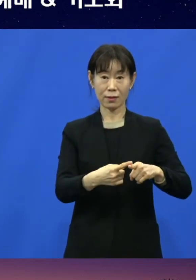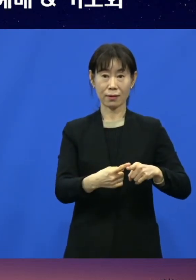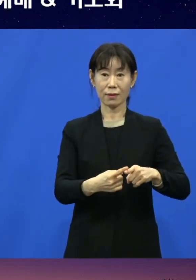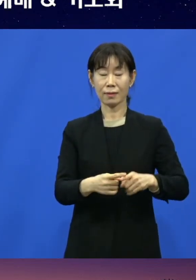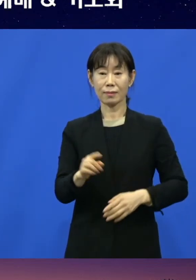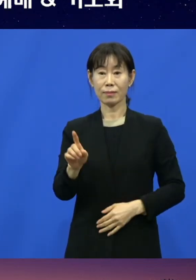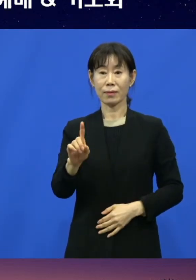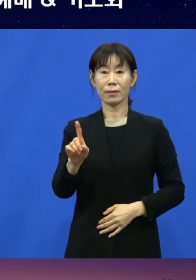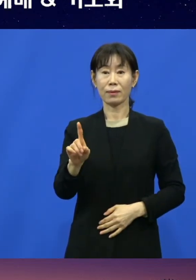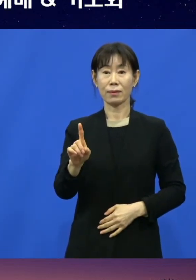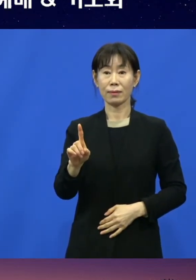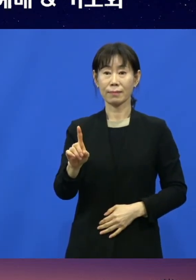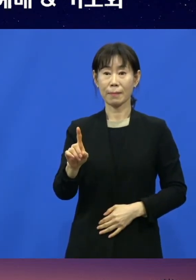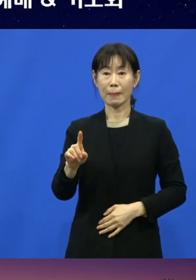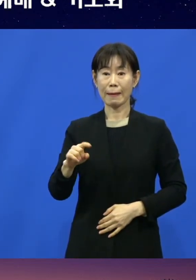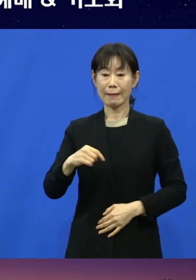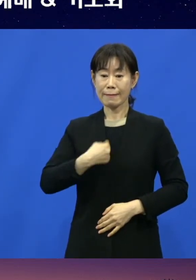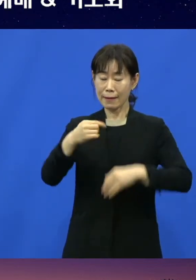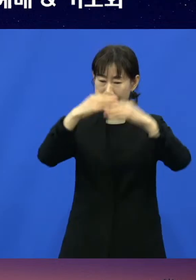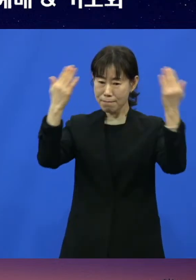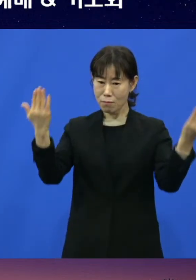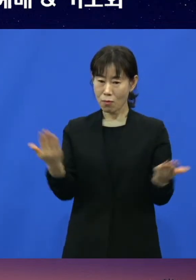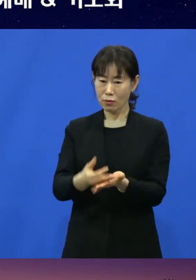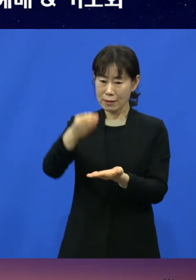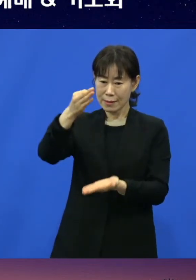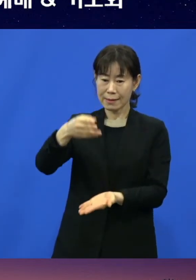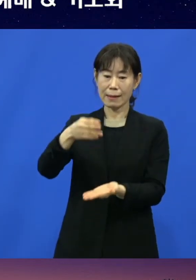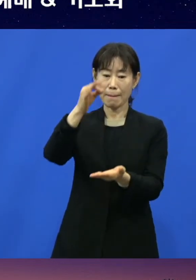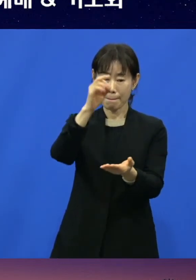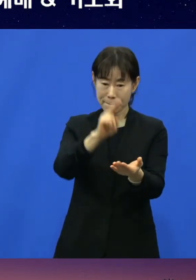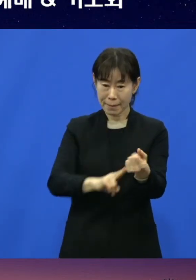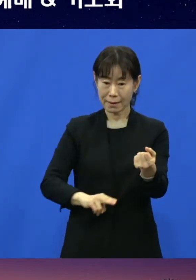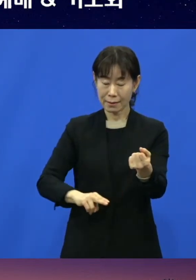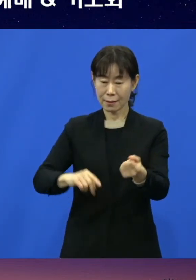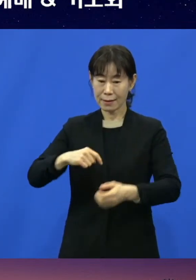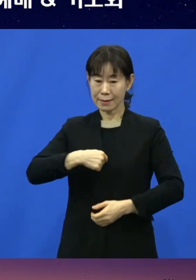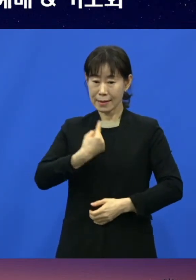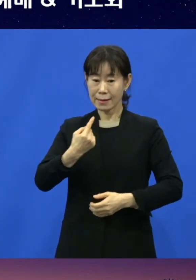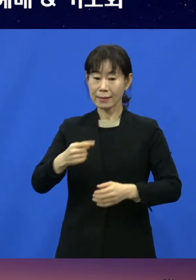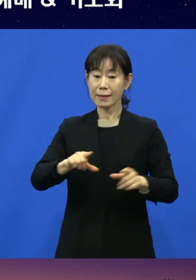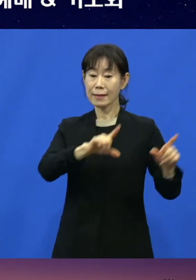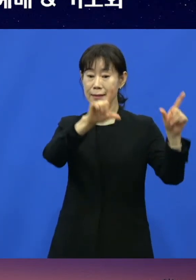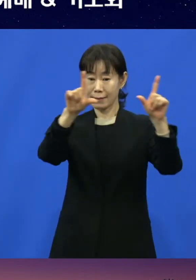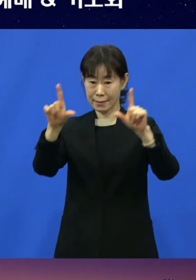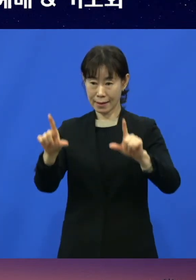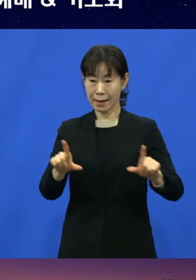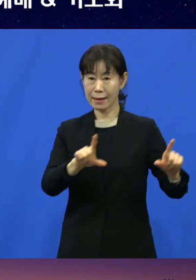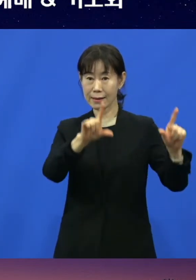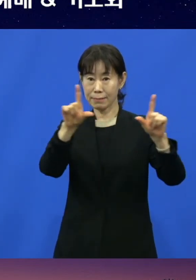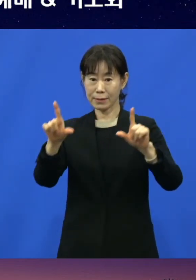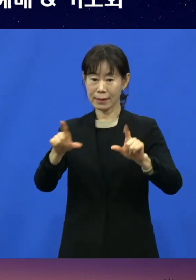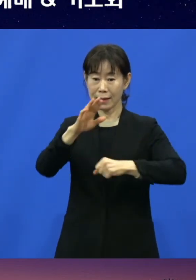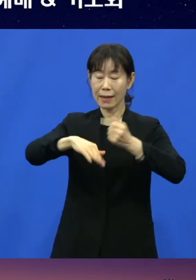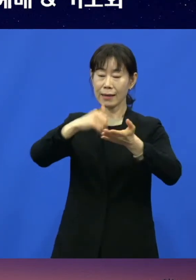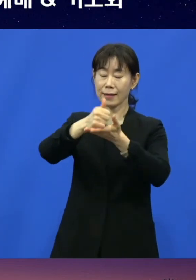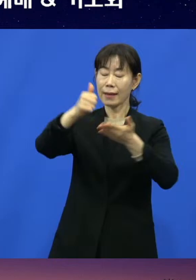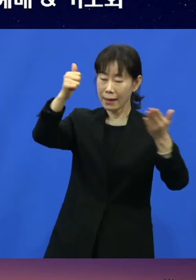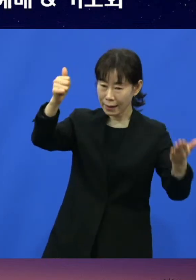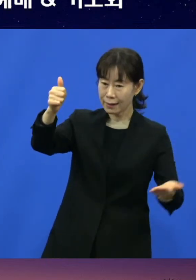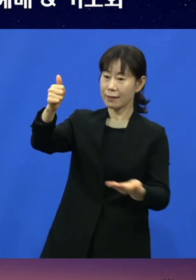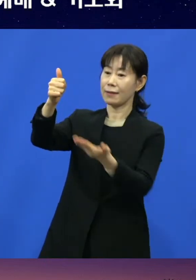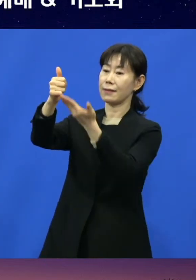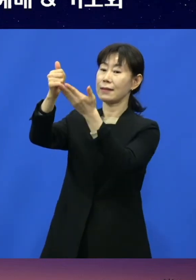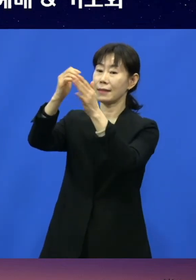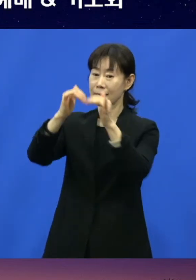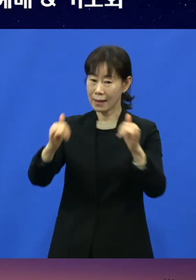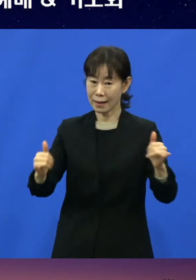여러분 오늘 자기의 재산을 다 팔아서 자신의 삶을 하나님 앞에 드린 사람이 나오죠. 그 사람이